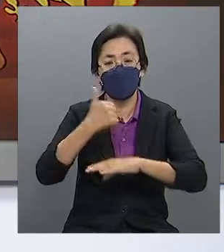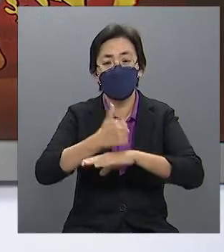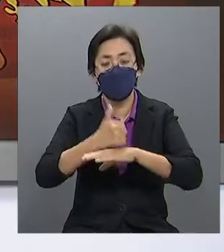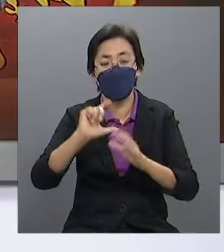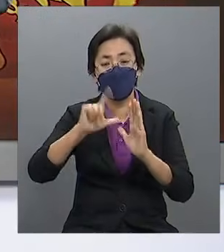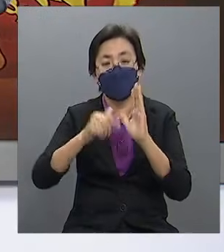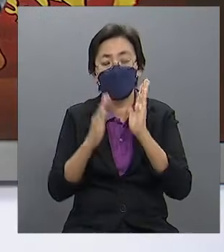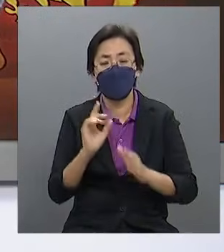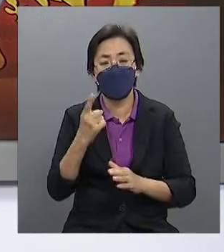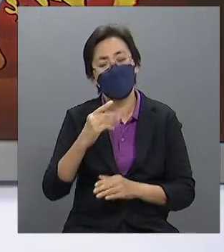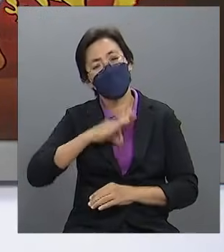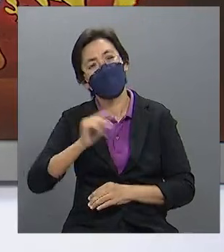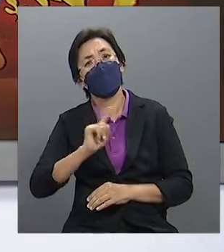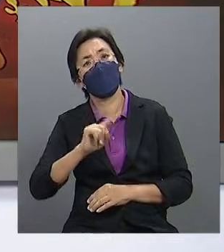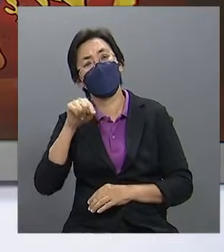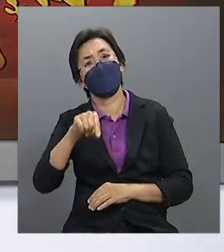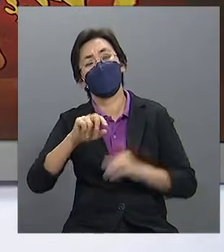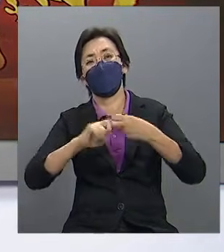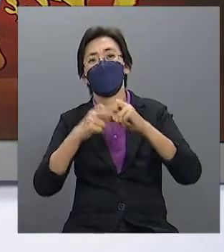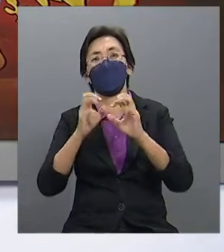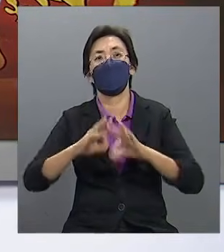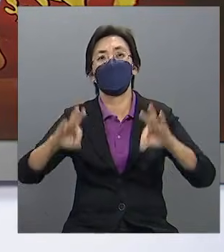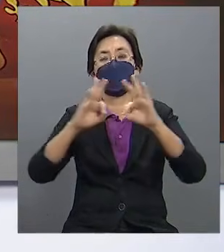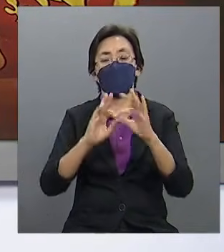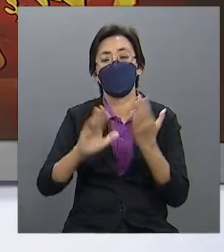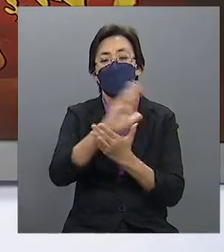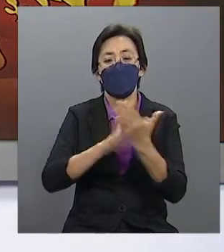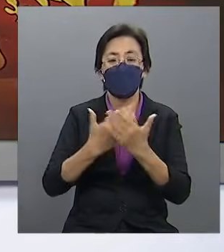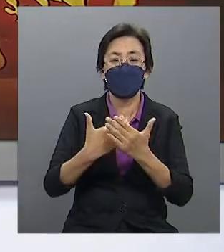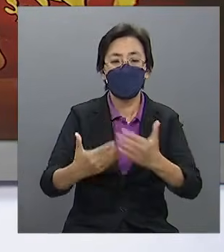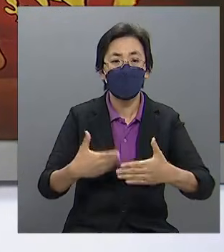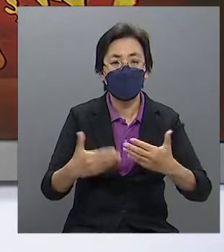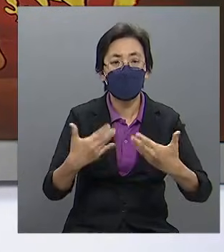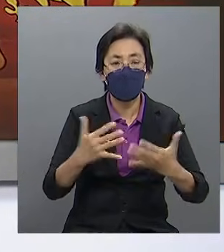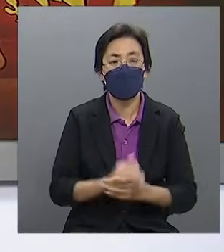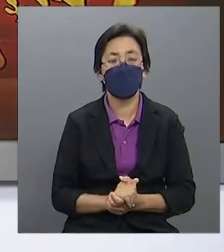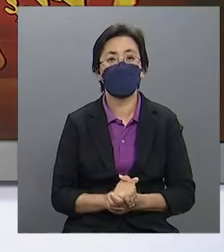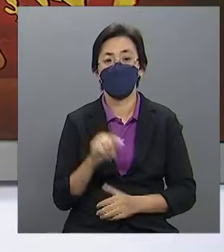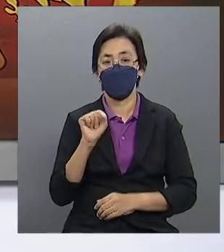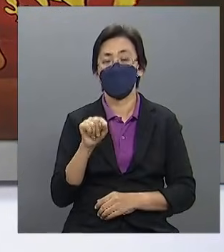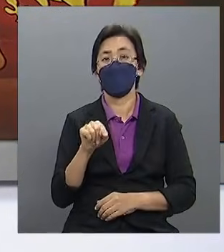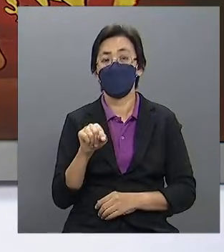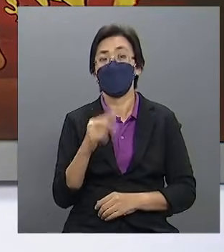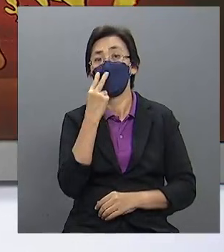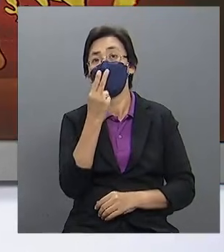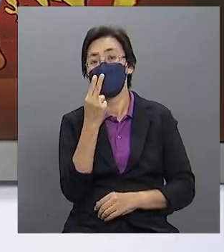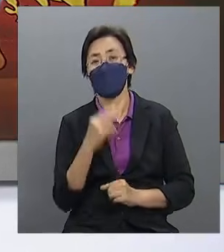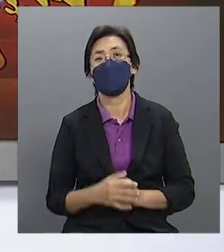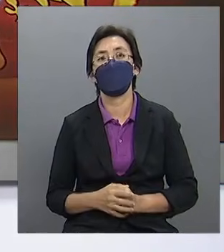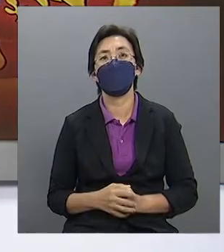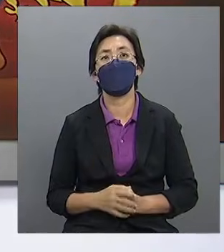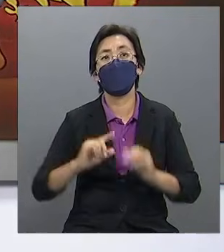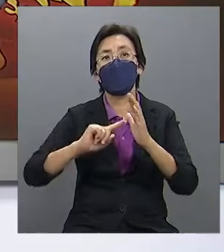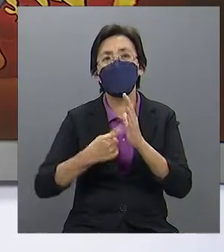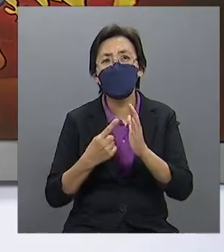องว่าเป็นจุดพลิกผันสำคัญที่ทำให้ประเทศขาดรายได้ค่ะมาตรการนี้ลองดูนะคะเริ่มใช้ไม่กี่เดือนก่